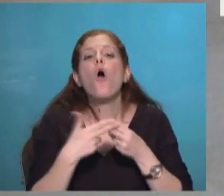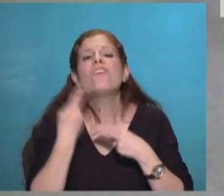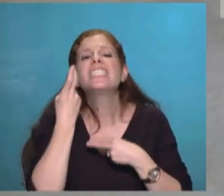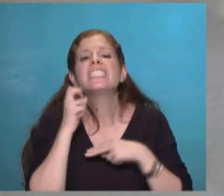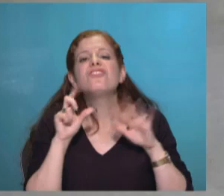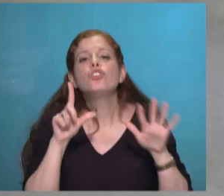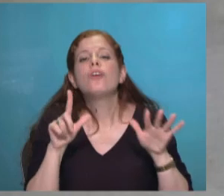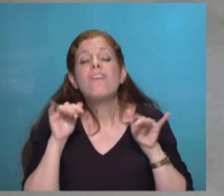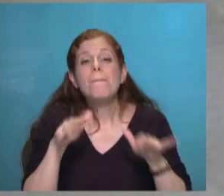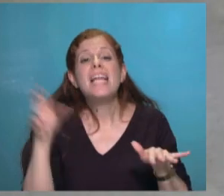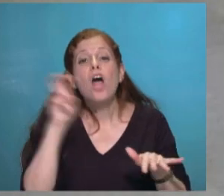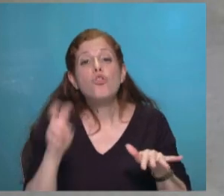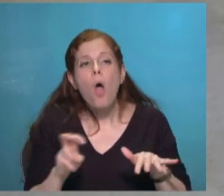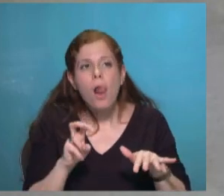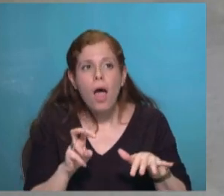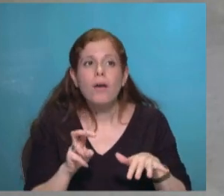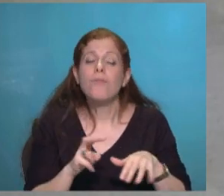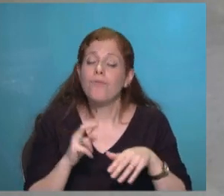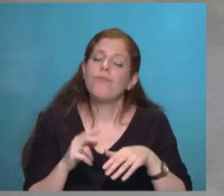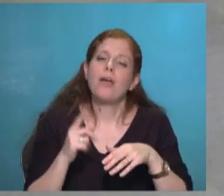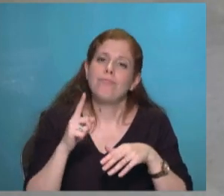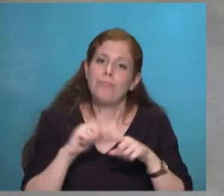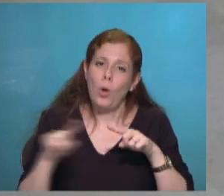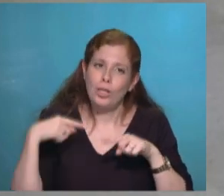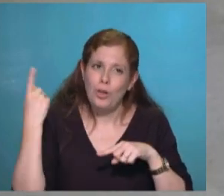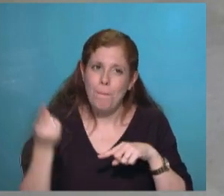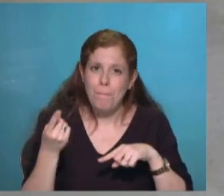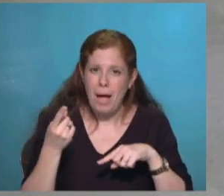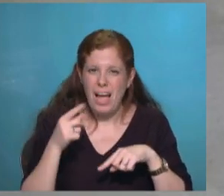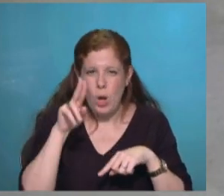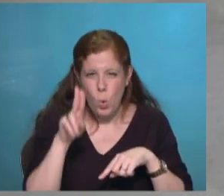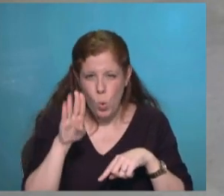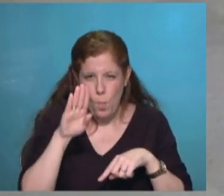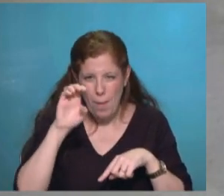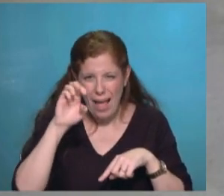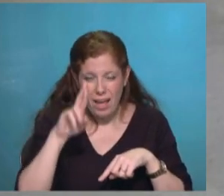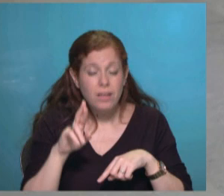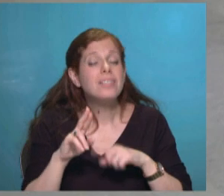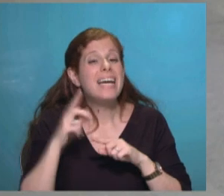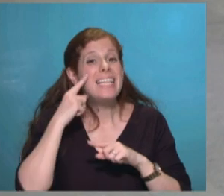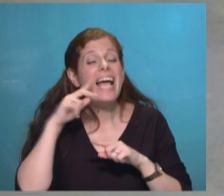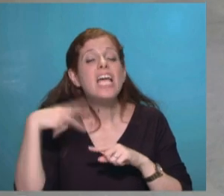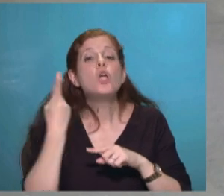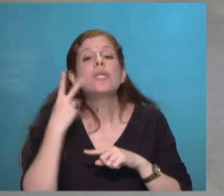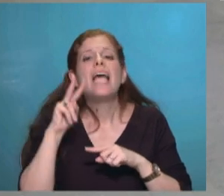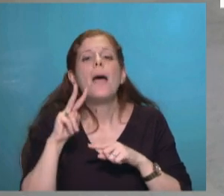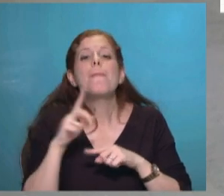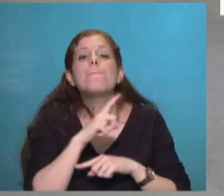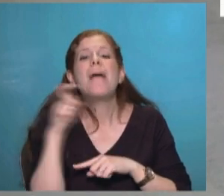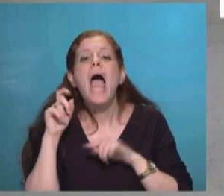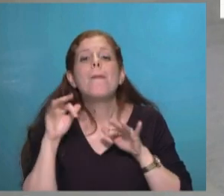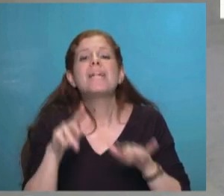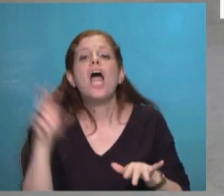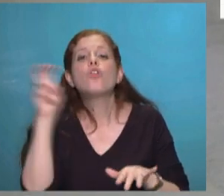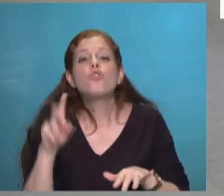דולר. אובר נערכת להנפקה בחודש הבא, והערכות הן ששוויה יעמוד על, תקשיבי טוב, יותר מ-100 מיליארד